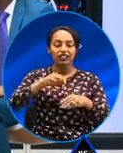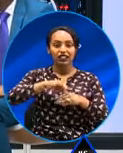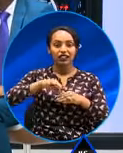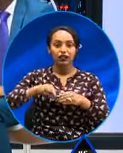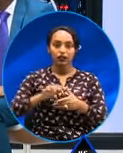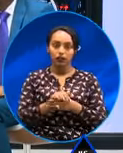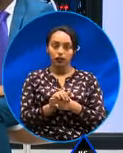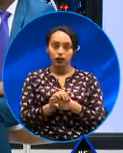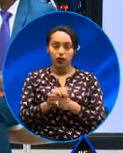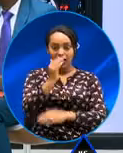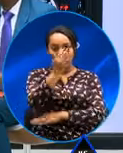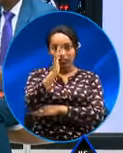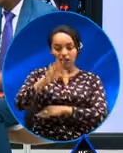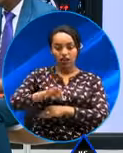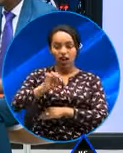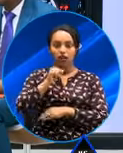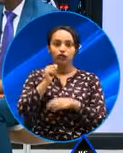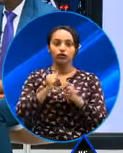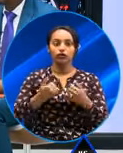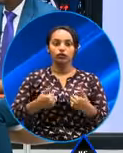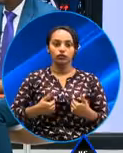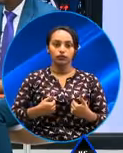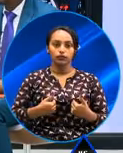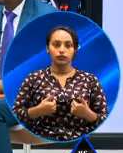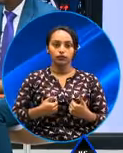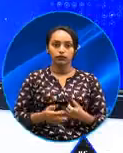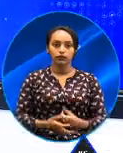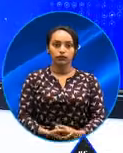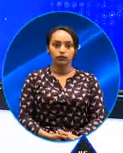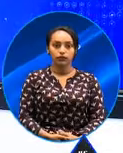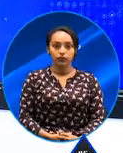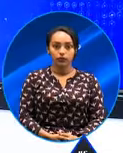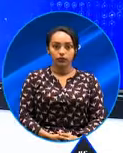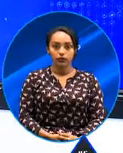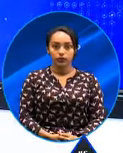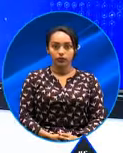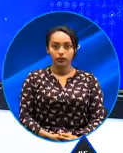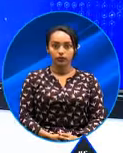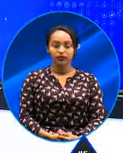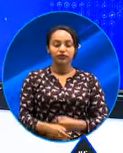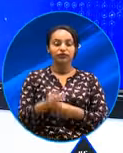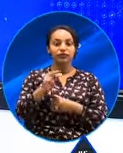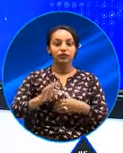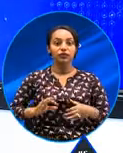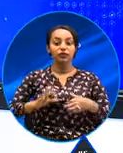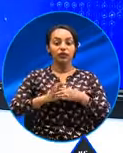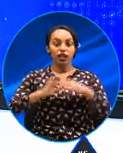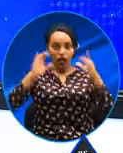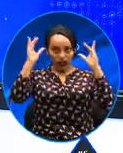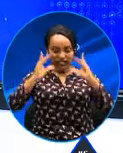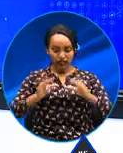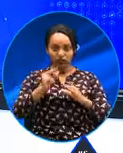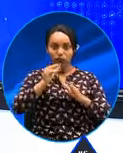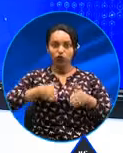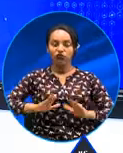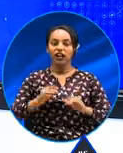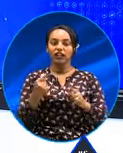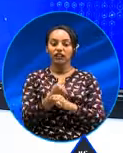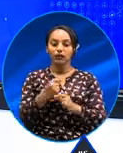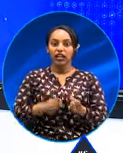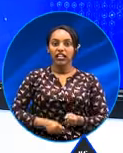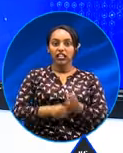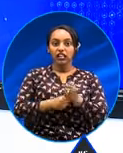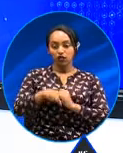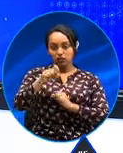የተከልነውን ዛፍ ላናገኘው እንችላለን። በተያዘው ክረምት የበጎ ፈቃድ ተግባር